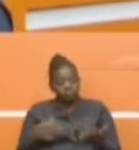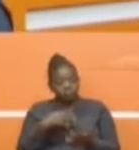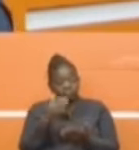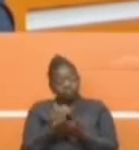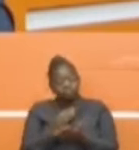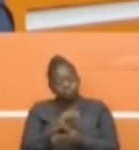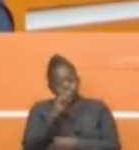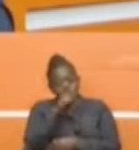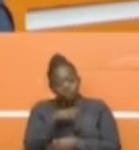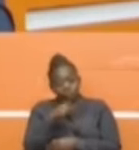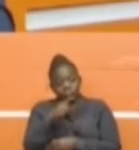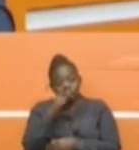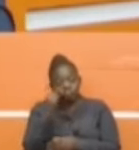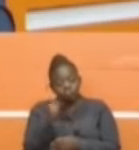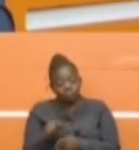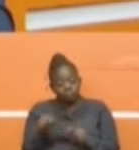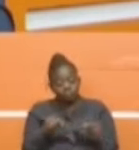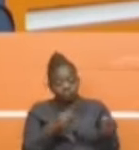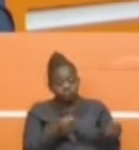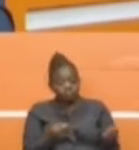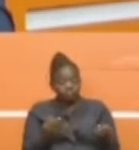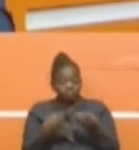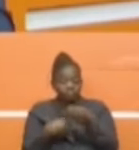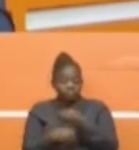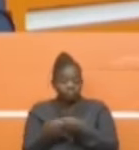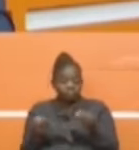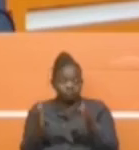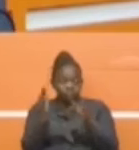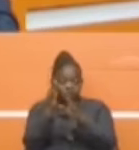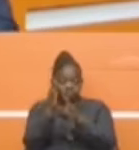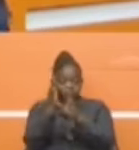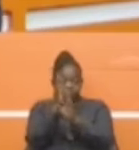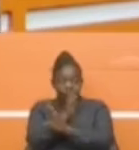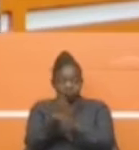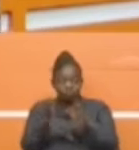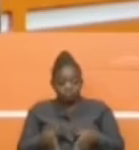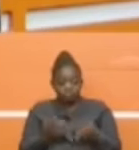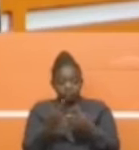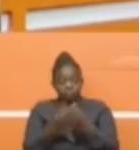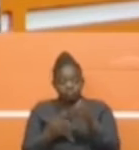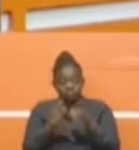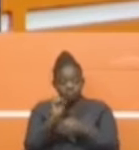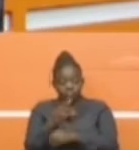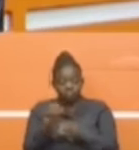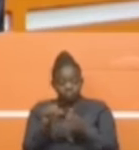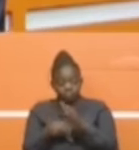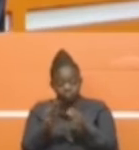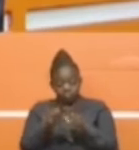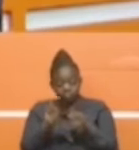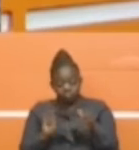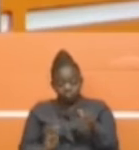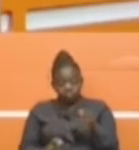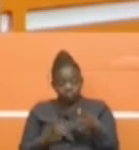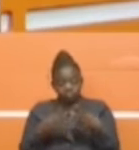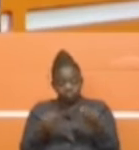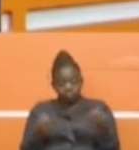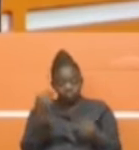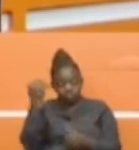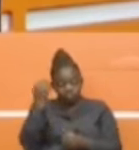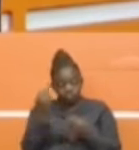olw'enkoko ng'omusajja alumiriza omukazi okuzitunda mu nkukutu. Ababiri bano baali baweebwa amagezi ensonga zino okuzigonjolera ebweru